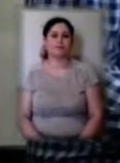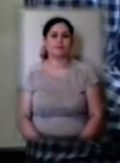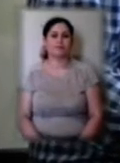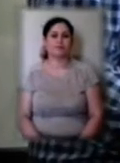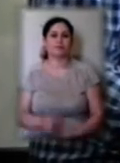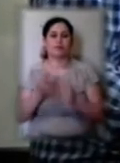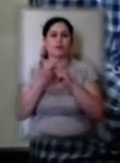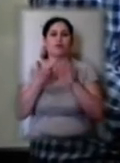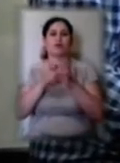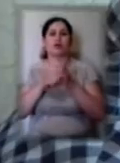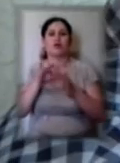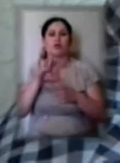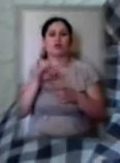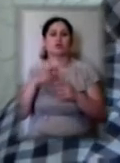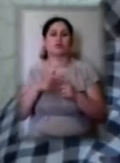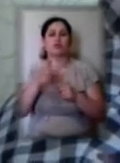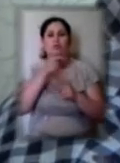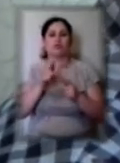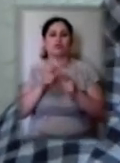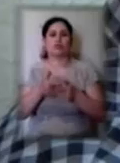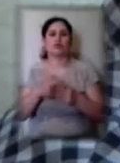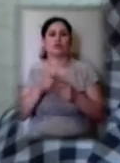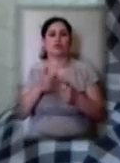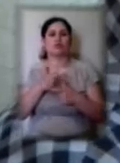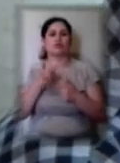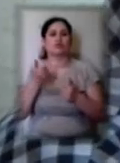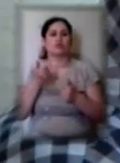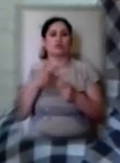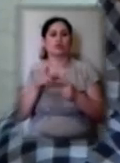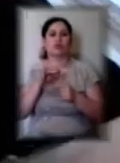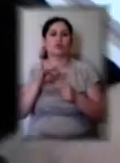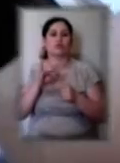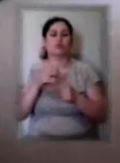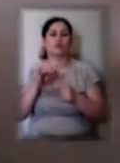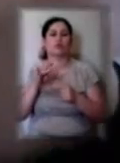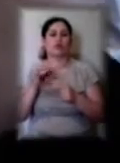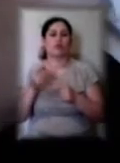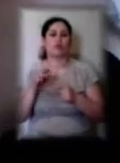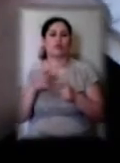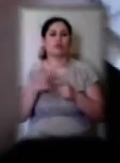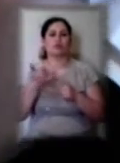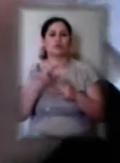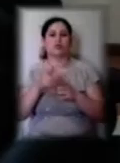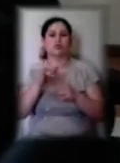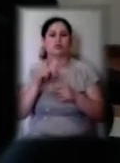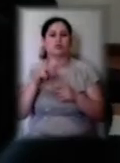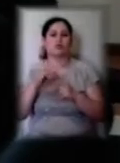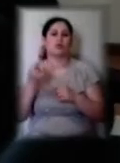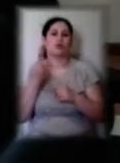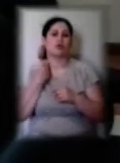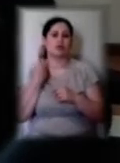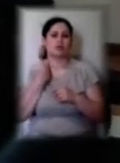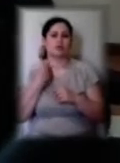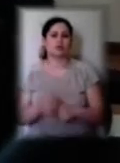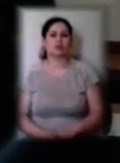11-класник Олексій цьогоріч вступатиме до столичного вишу на факультет романської філології. Сьогодні у нього ЗНО з англійської. У зв'язку з